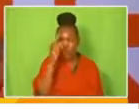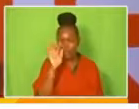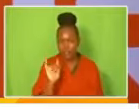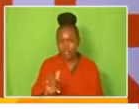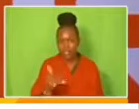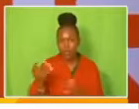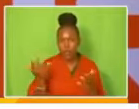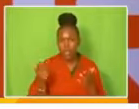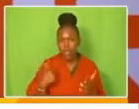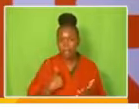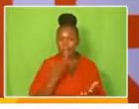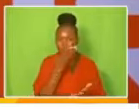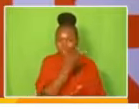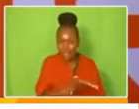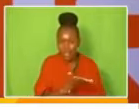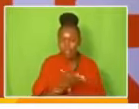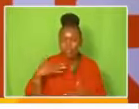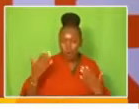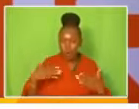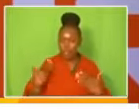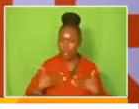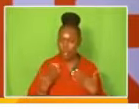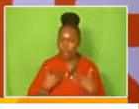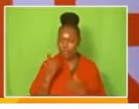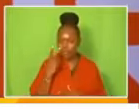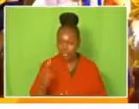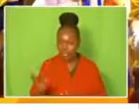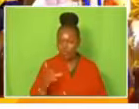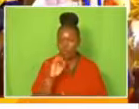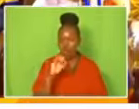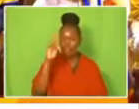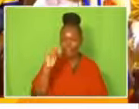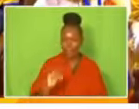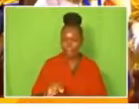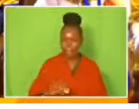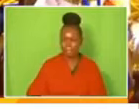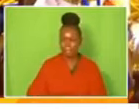niko nitakuwa na furaha zaidi na nyinyi. ODM.